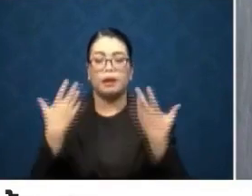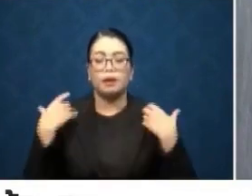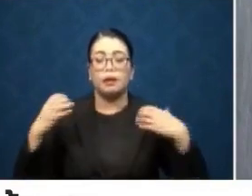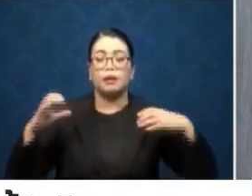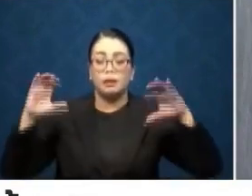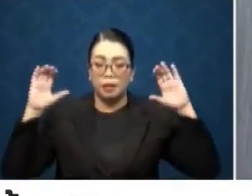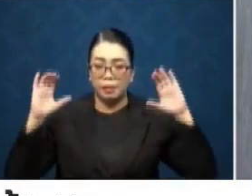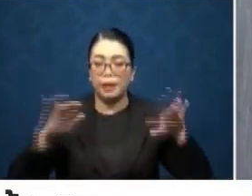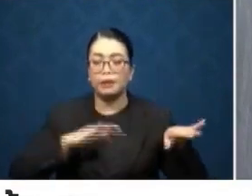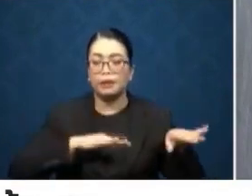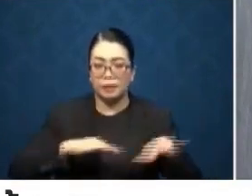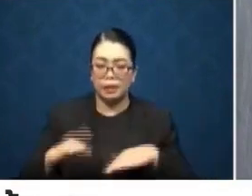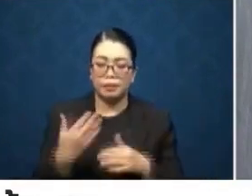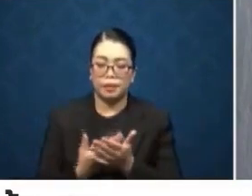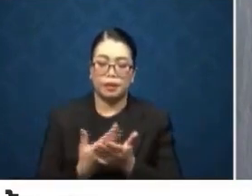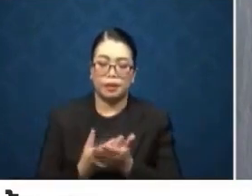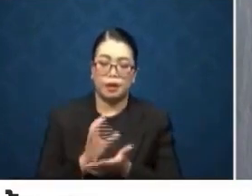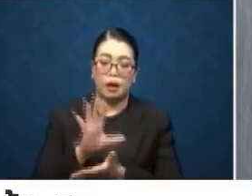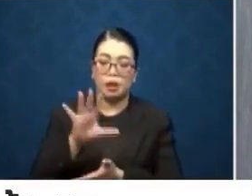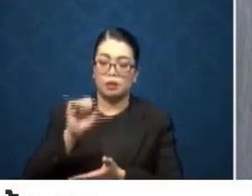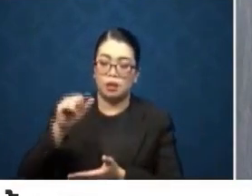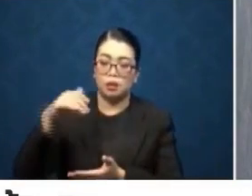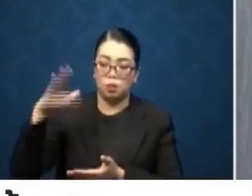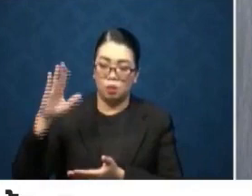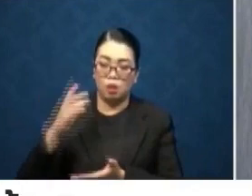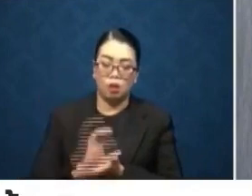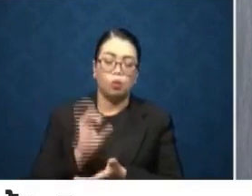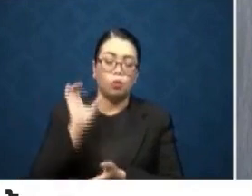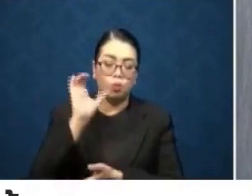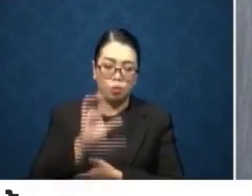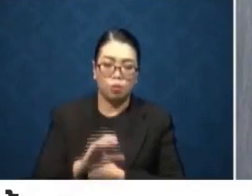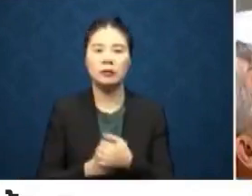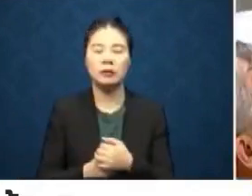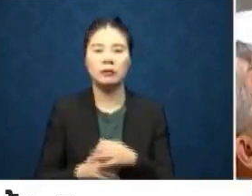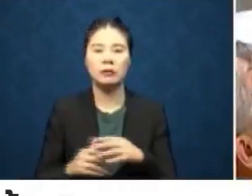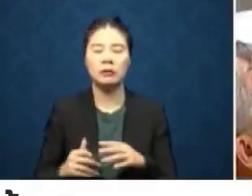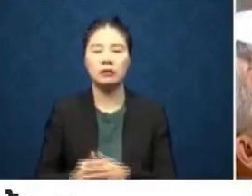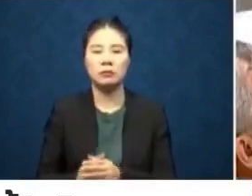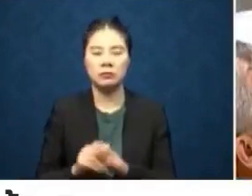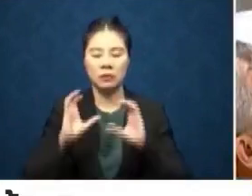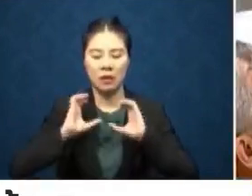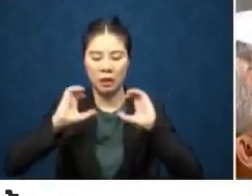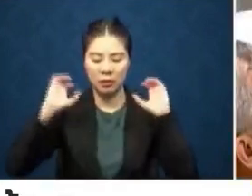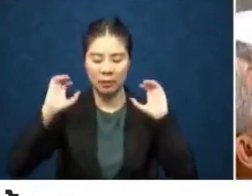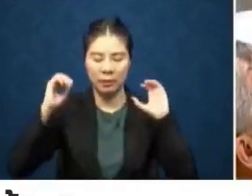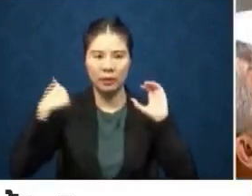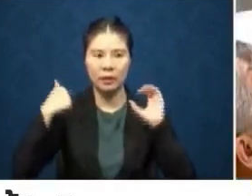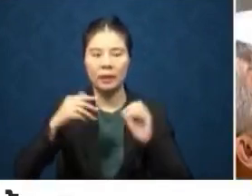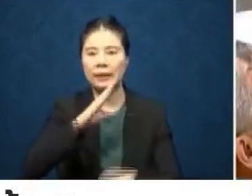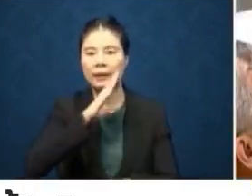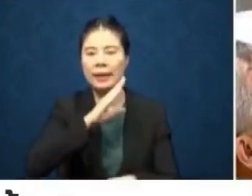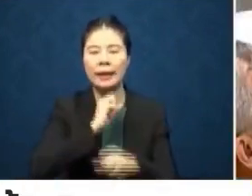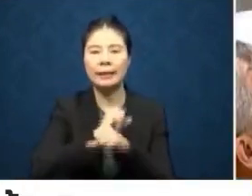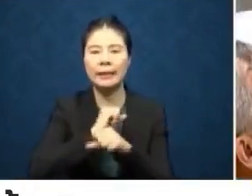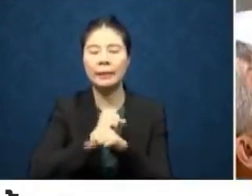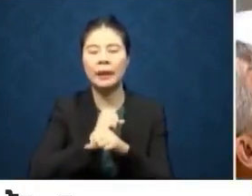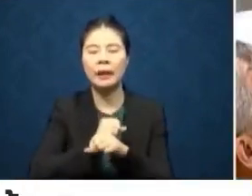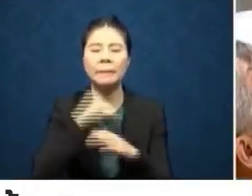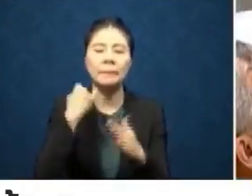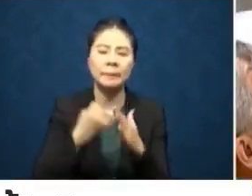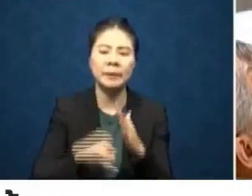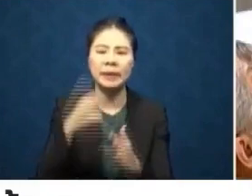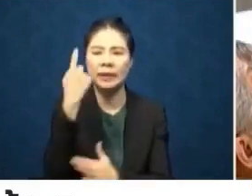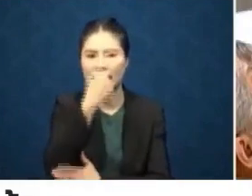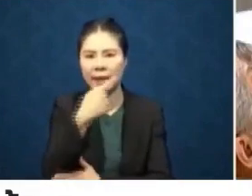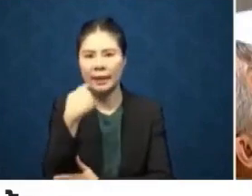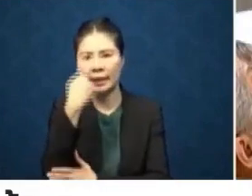ใช้เงินจำนวนนี้นำไปใช้ในนโยบายที่เหมาะสมสำหรับประเทศชาติูสิปเหรอเนี่ยนี่ค่ะอันนี้ในมุมของสวนะคะไม่คือไม่